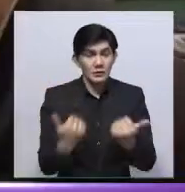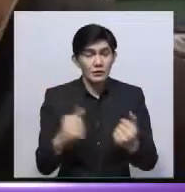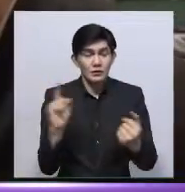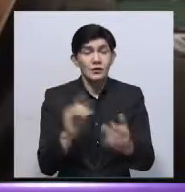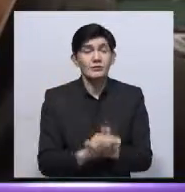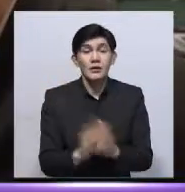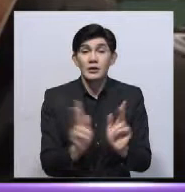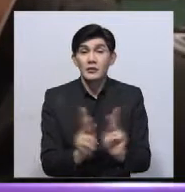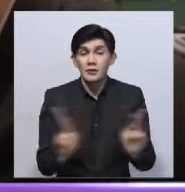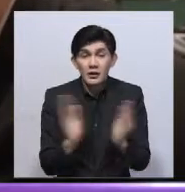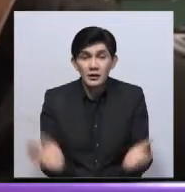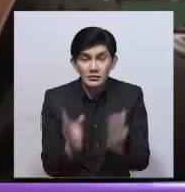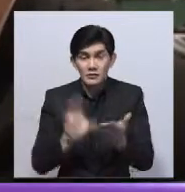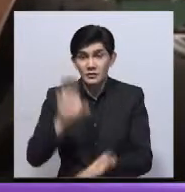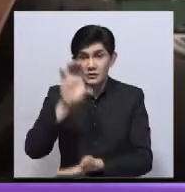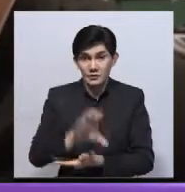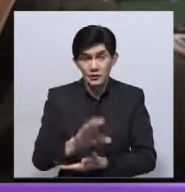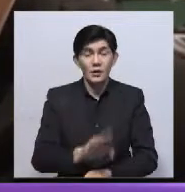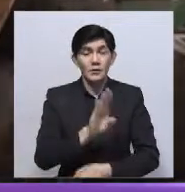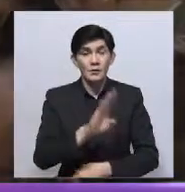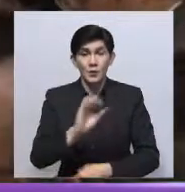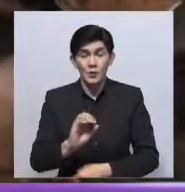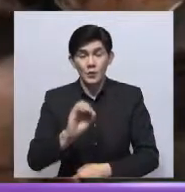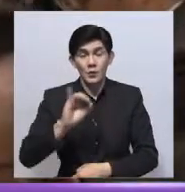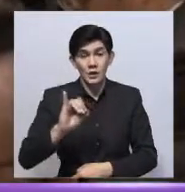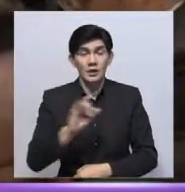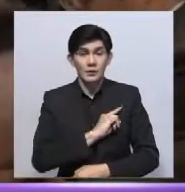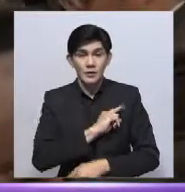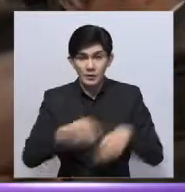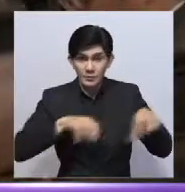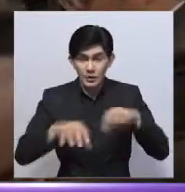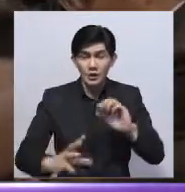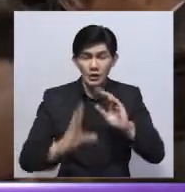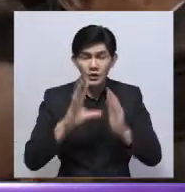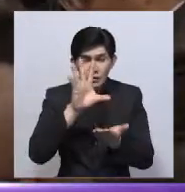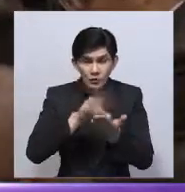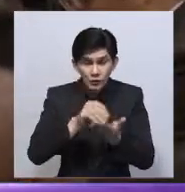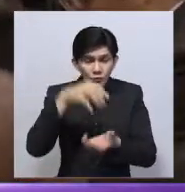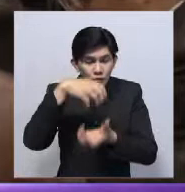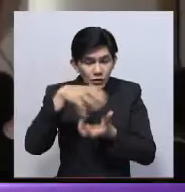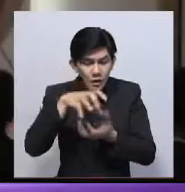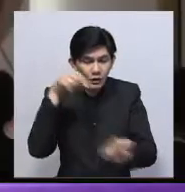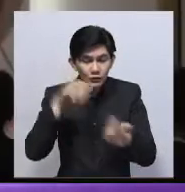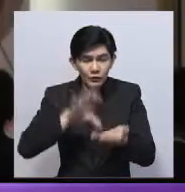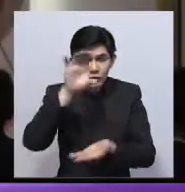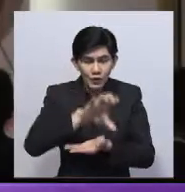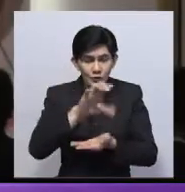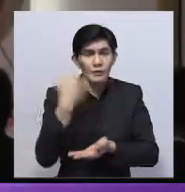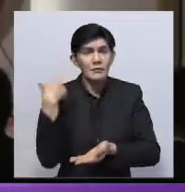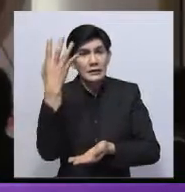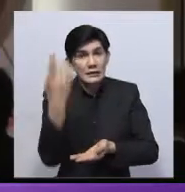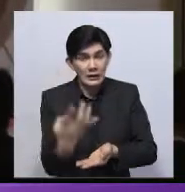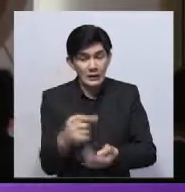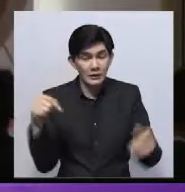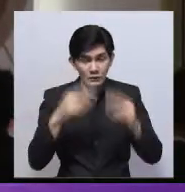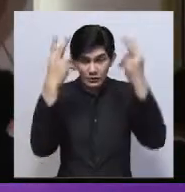ำนักงานคณะกรรมการส่งเสริมการลงทุนหรือ BOI จัดขึ้นเพื่อให้ข้อมูลการส่งเสริมการลงทุนในประเทศไทยในโอกาสที่นายส